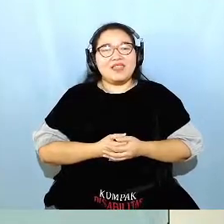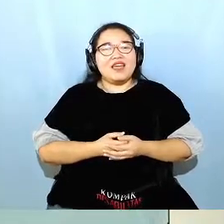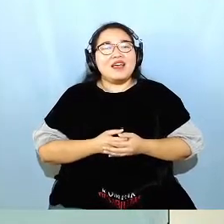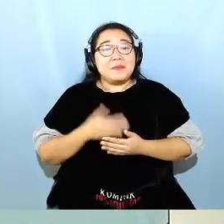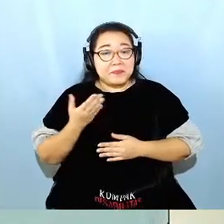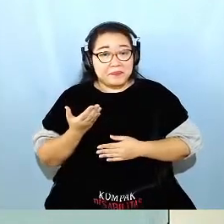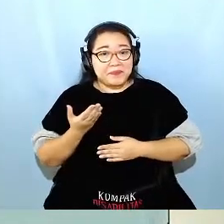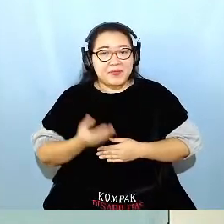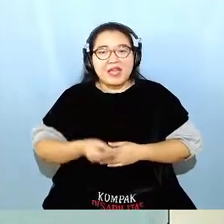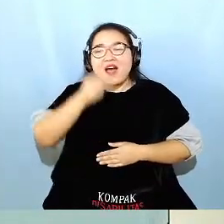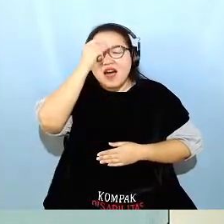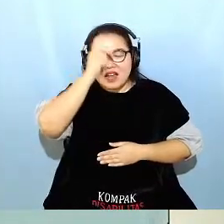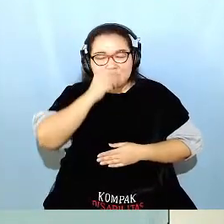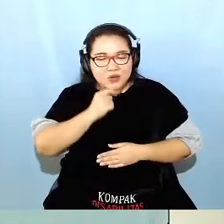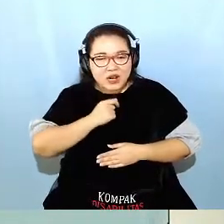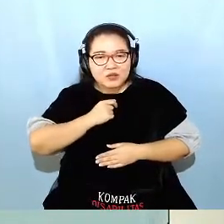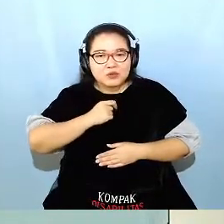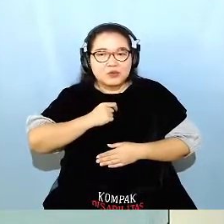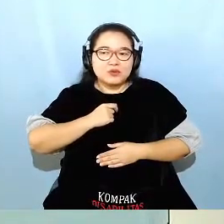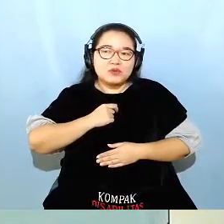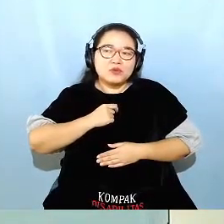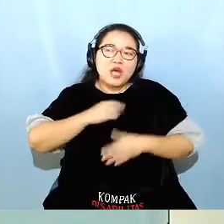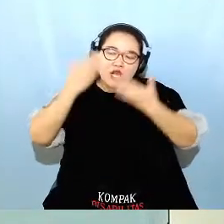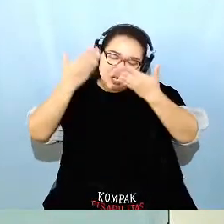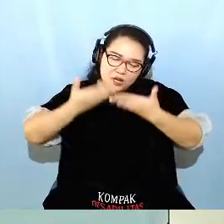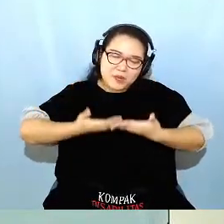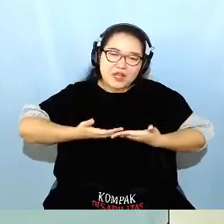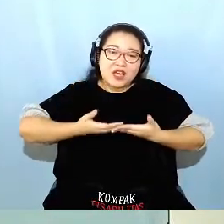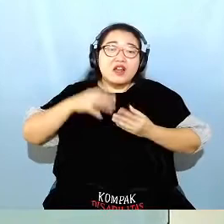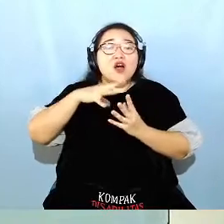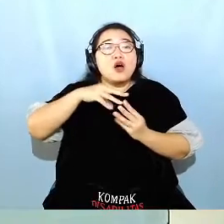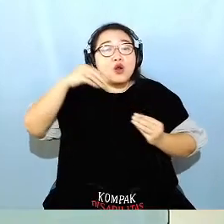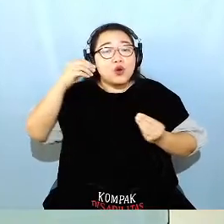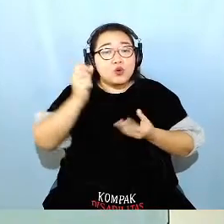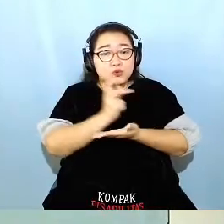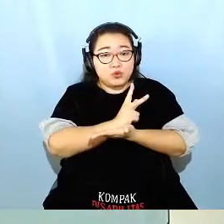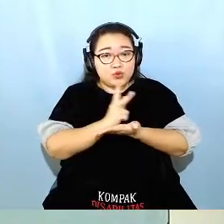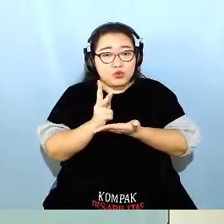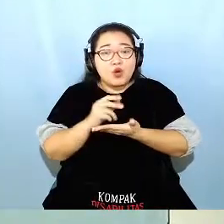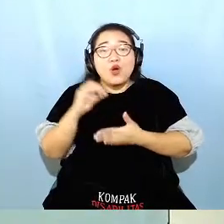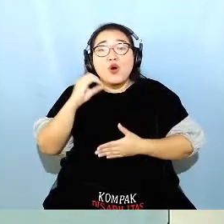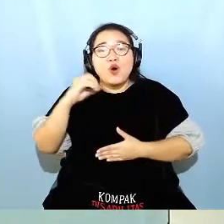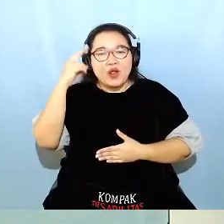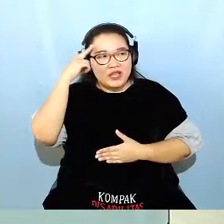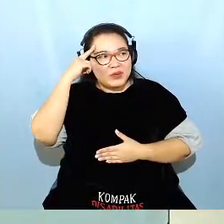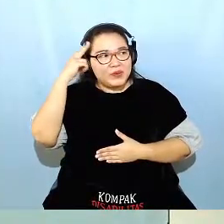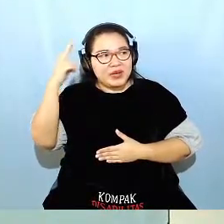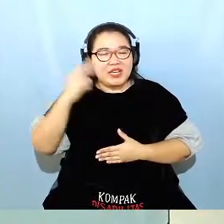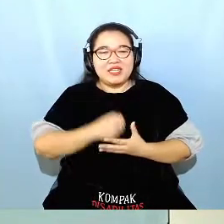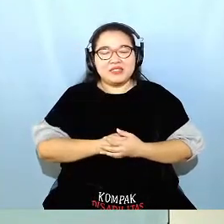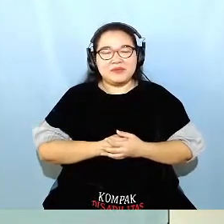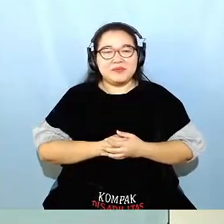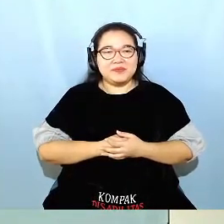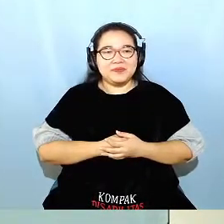memampukan para rasul berbahasa. Dan dengan bahasa itu, warta sukacita Yesus